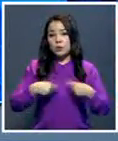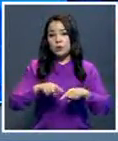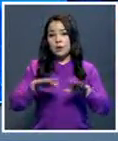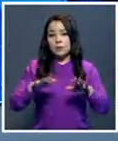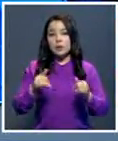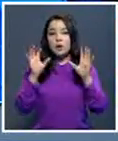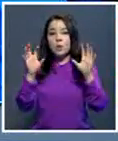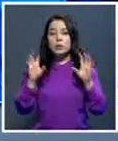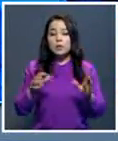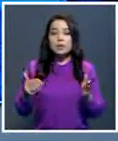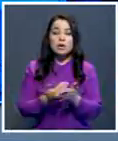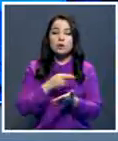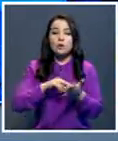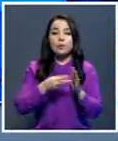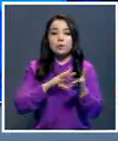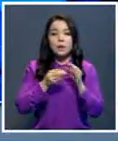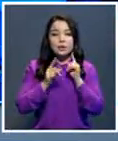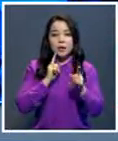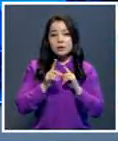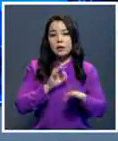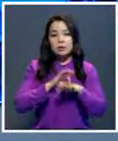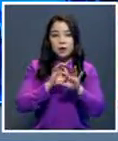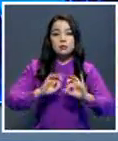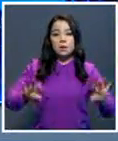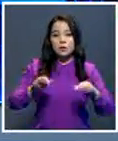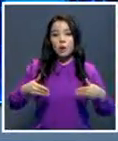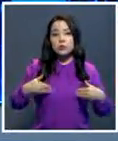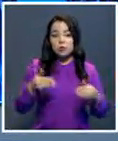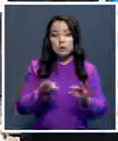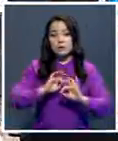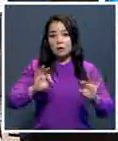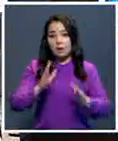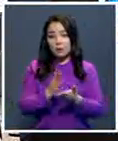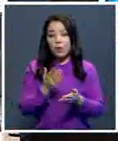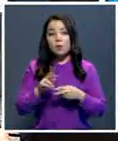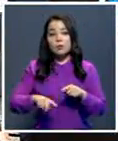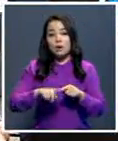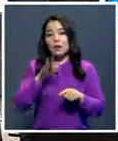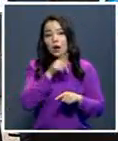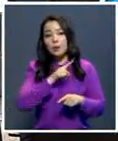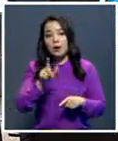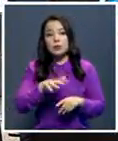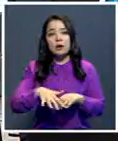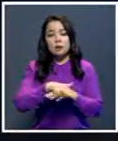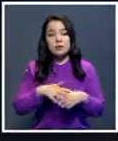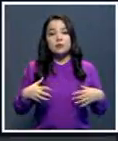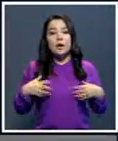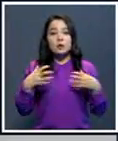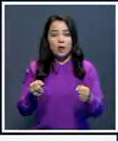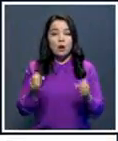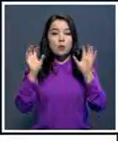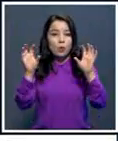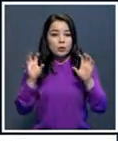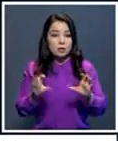туралы кодекстің жаңа жобасын талқылау аясында осындай ұсыныс жасалды. Жалпы алдағы уақытта осы халық денсаулық туралы